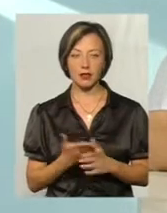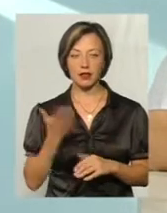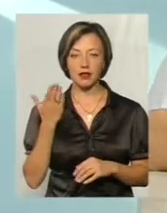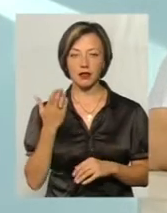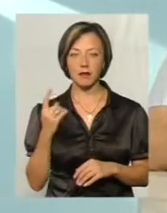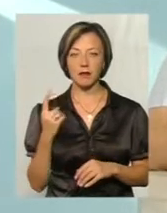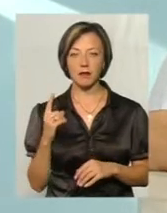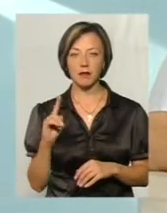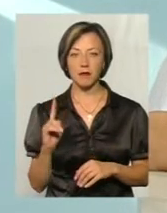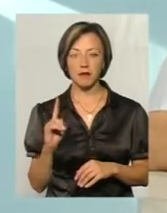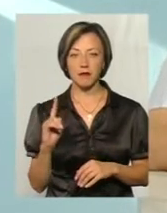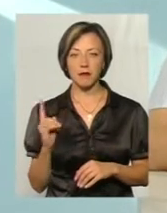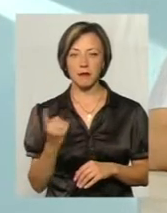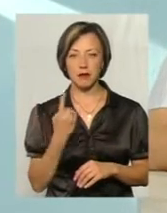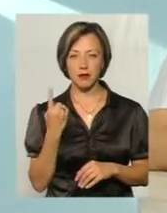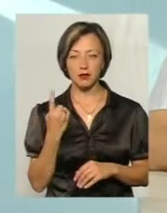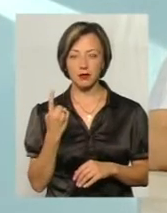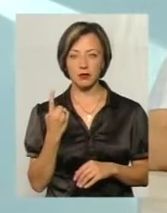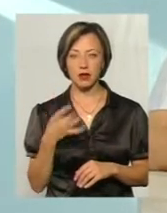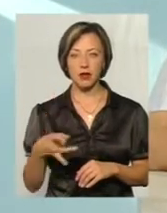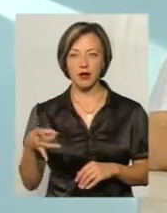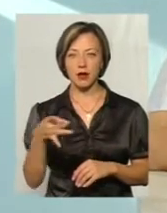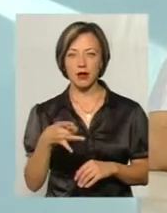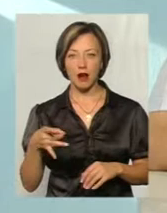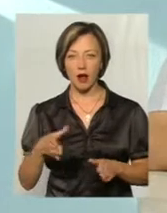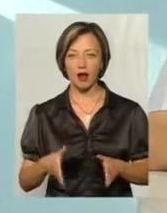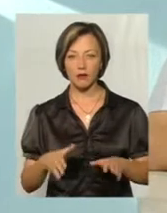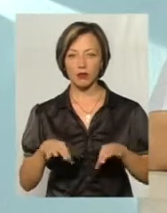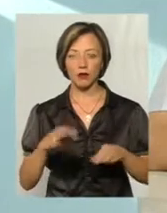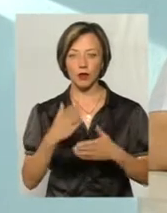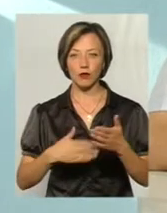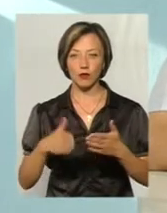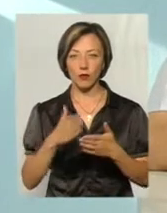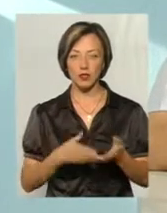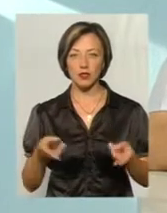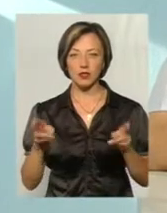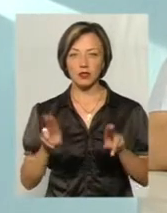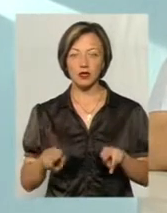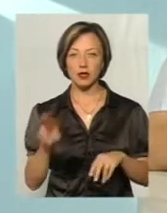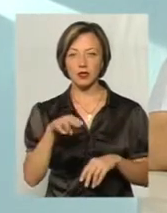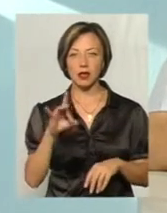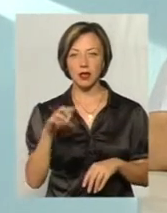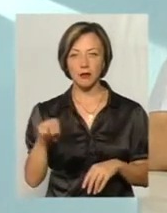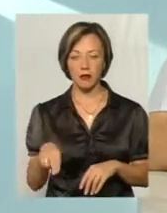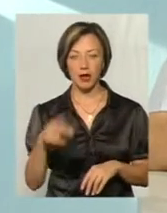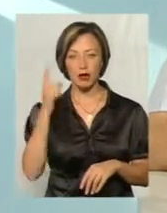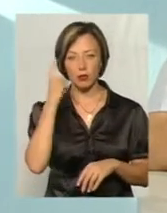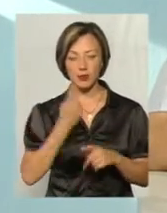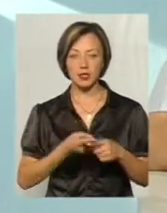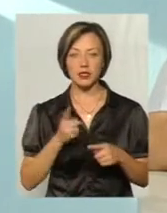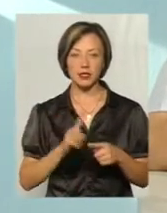складена ситуація та, що в Віньковецькому районі райавтодор ліквідували, а залишилося ДРП. Але я думаю, що